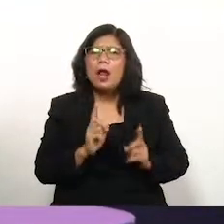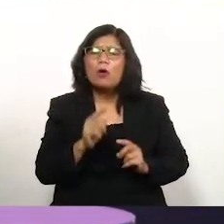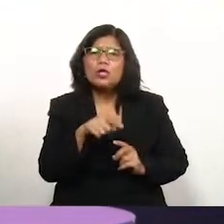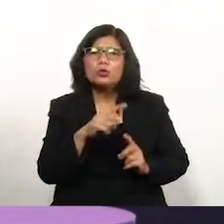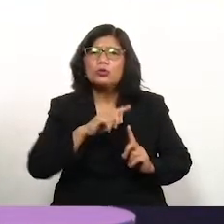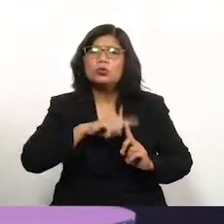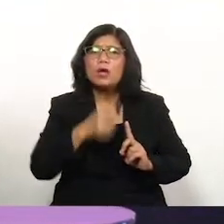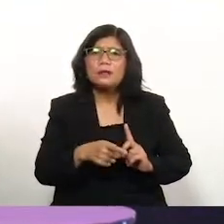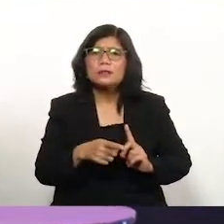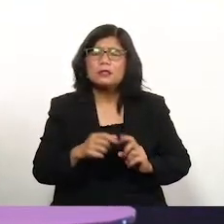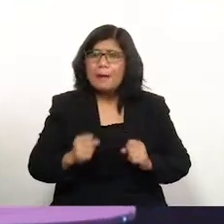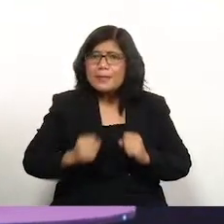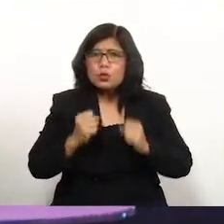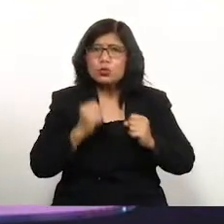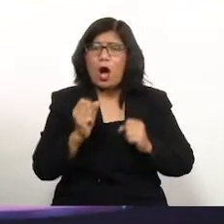itu